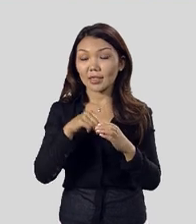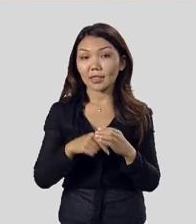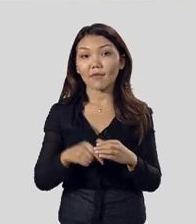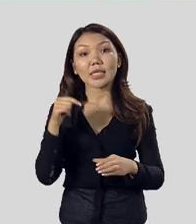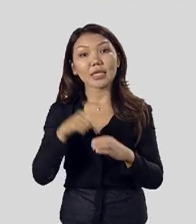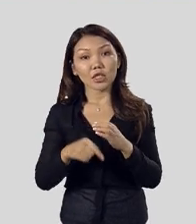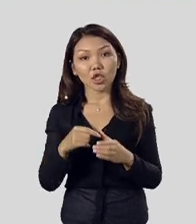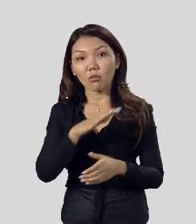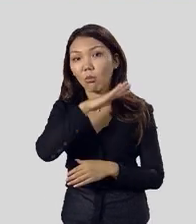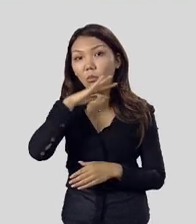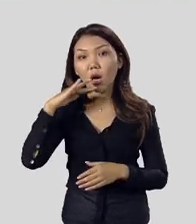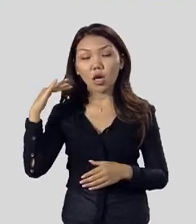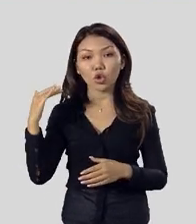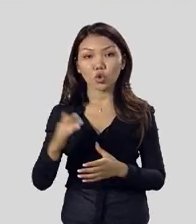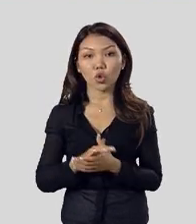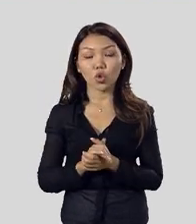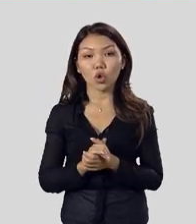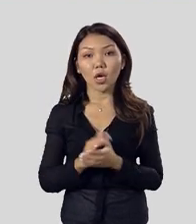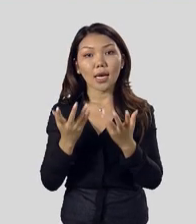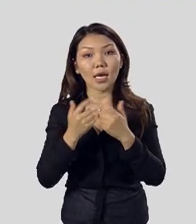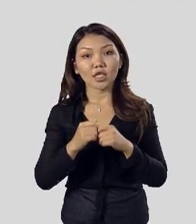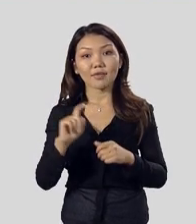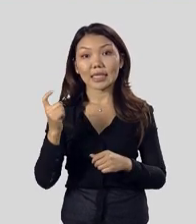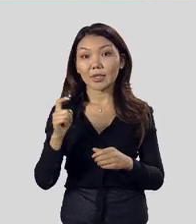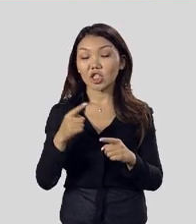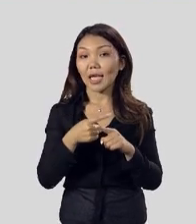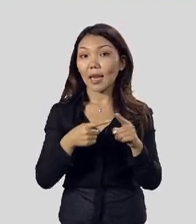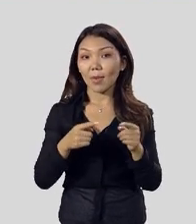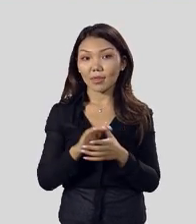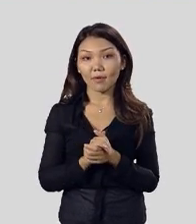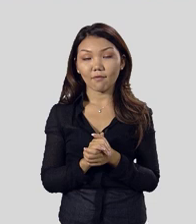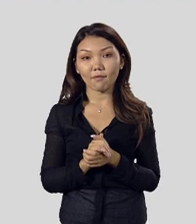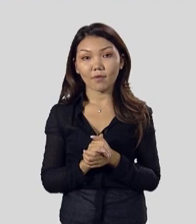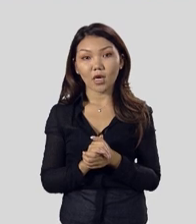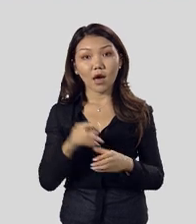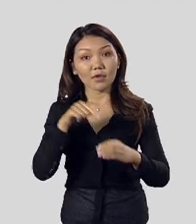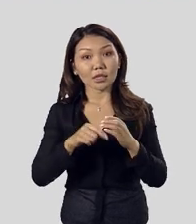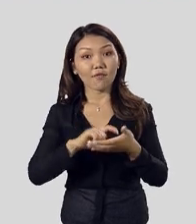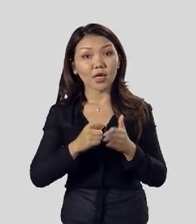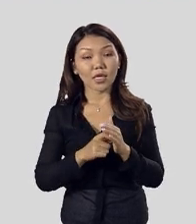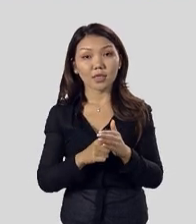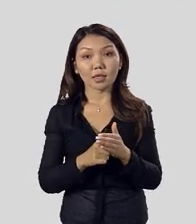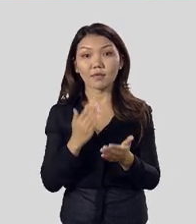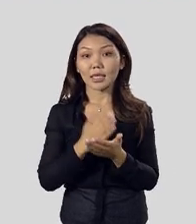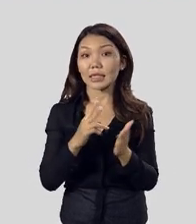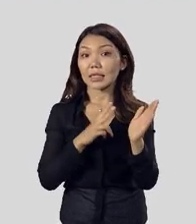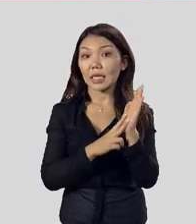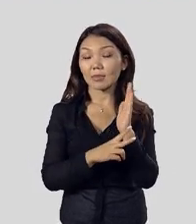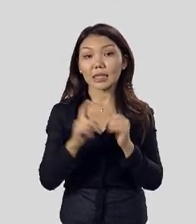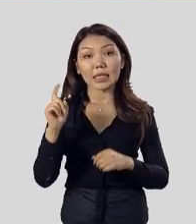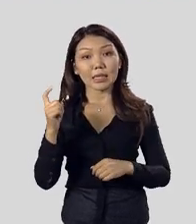большое количество химических элементов состав клеток ходит 70 химических